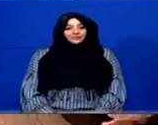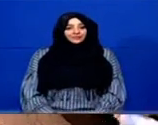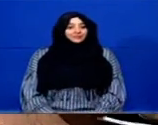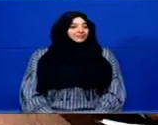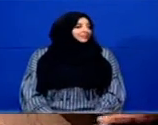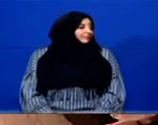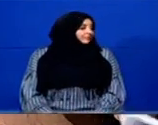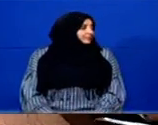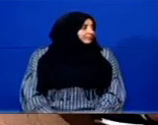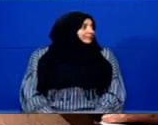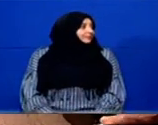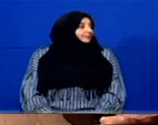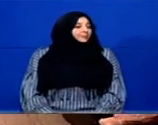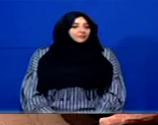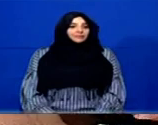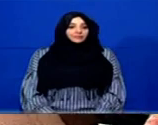شكرا